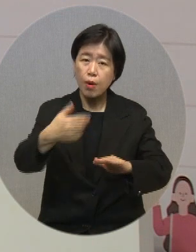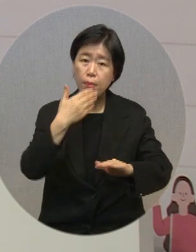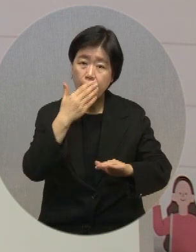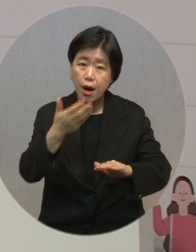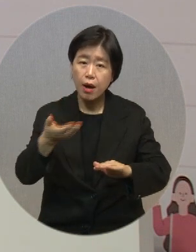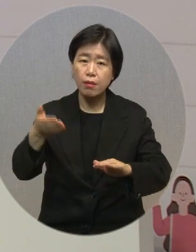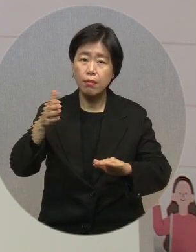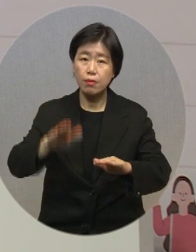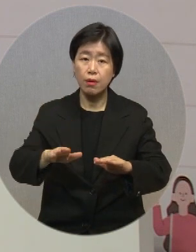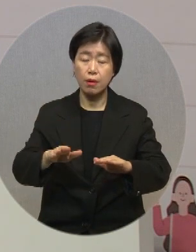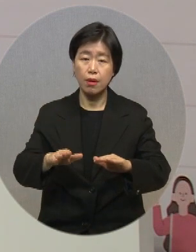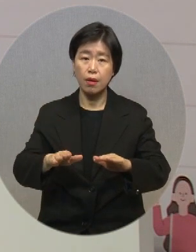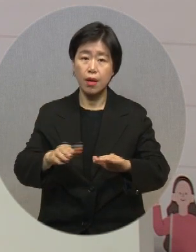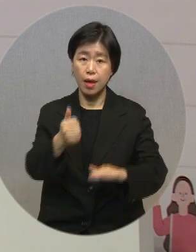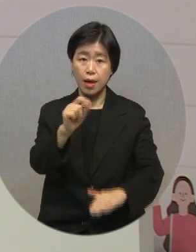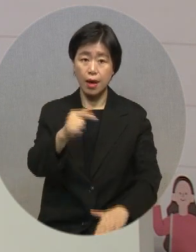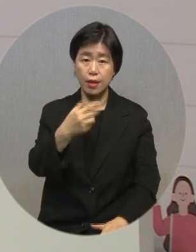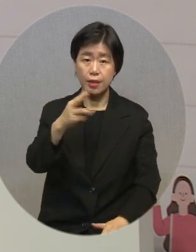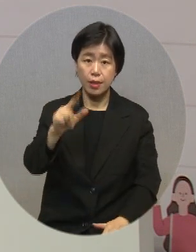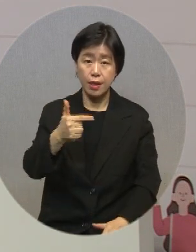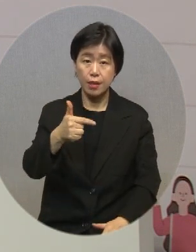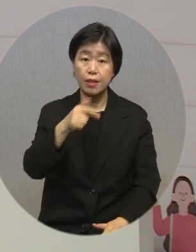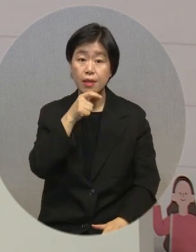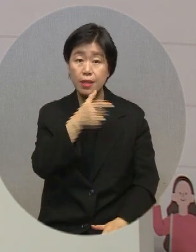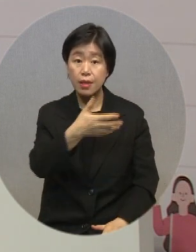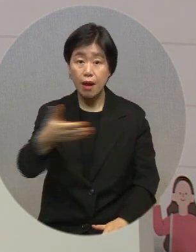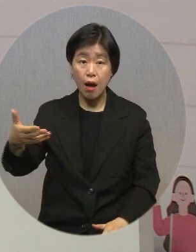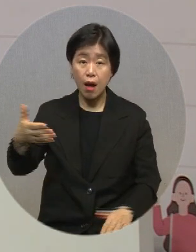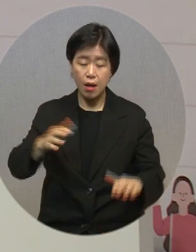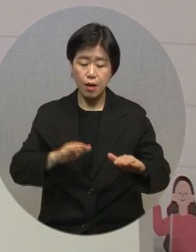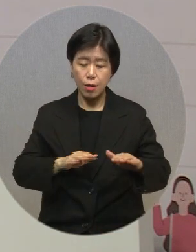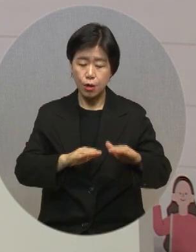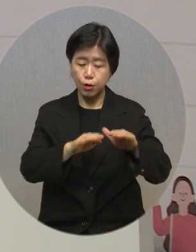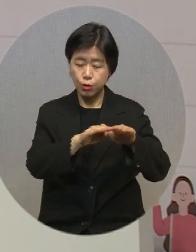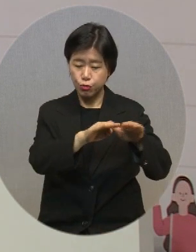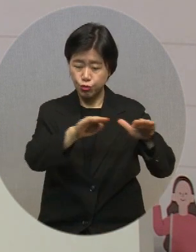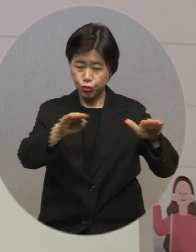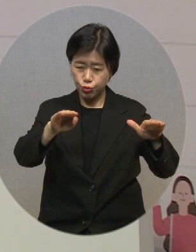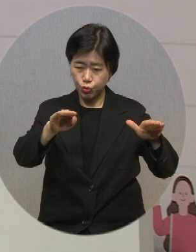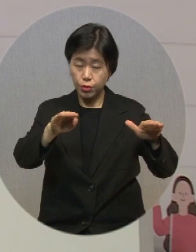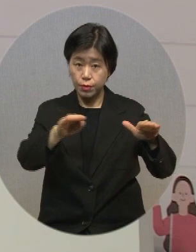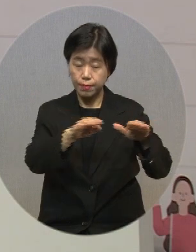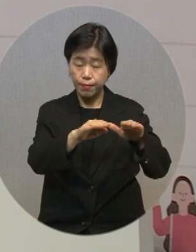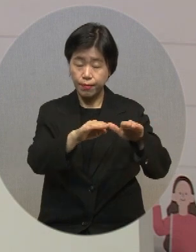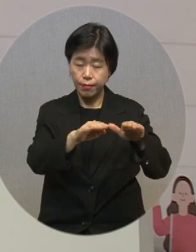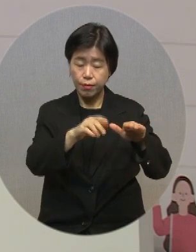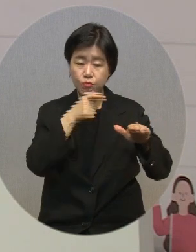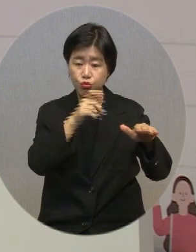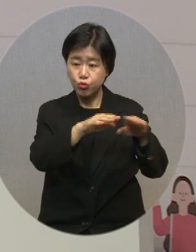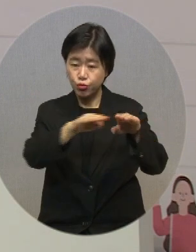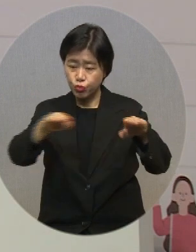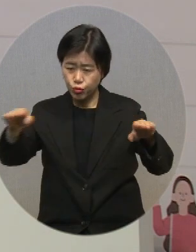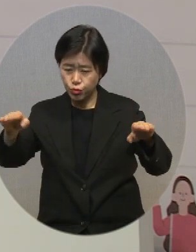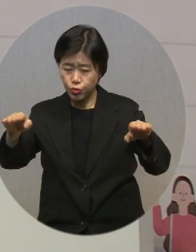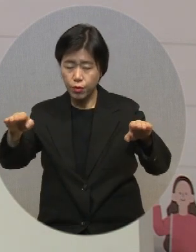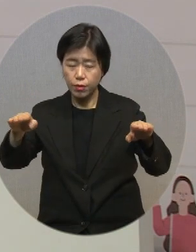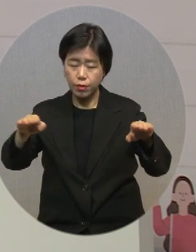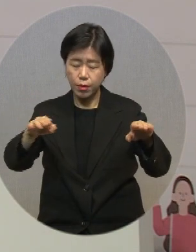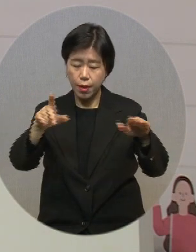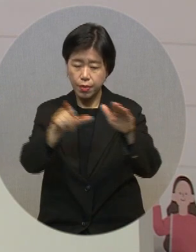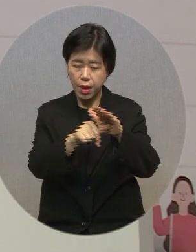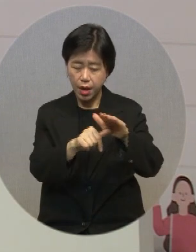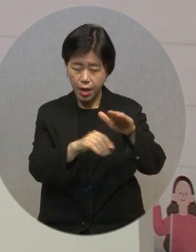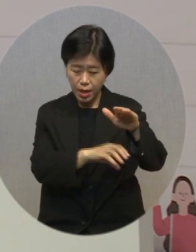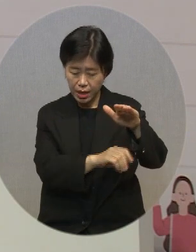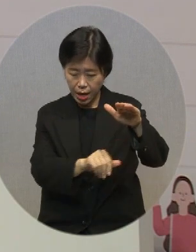팍 꺼져요. 아. 네네. 그래가지고 여기를 못 건너서 한탄했다. 그리고 한탄강. 아하.